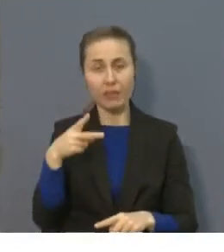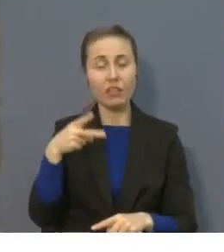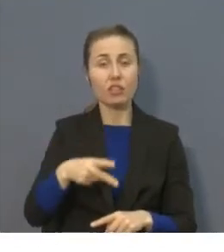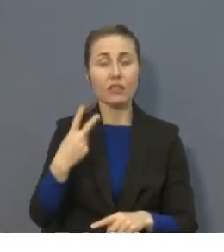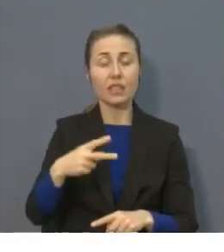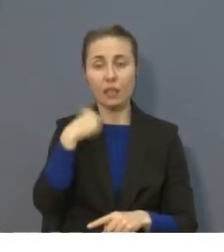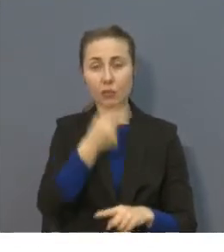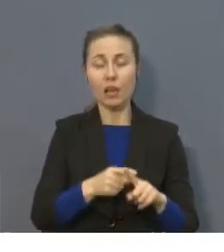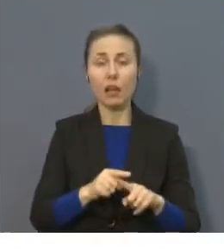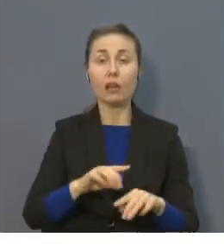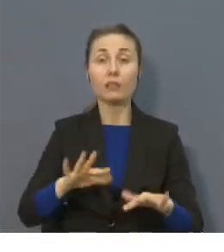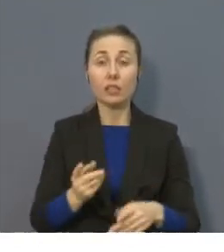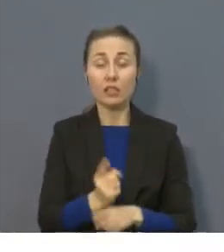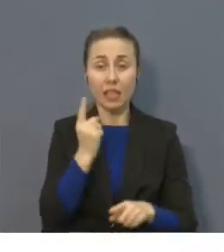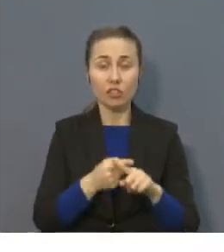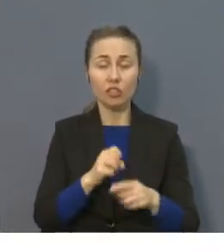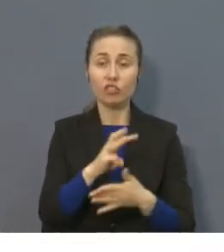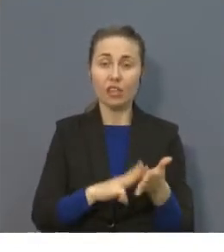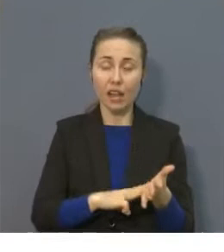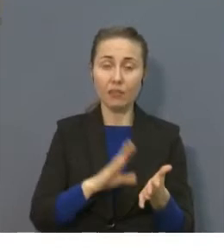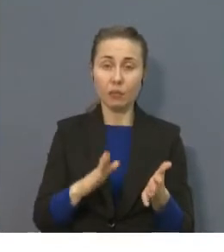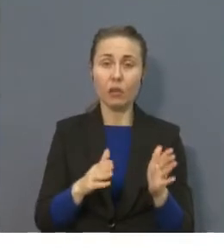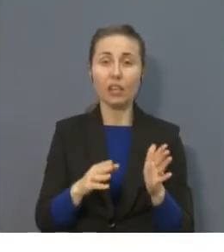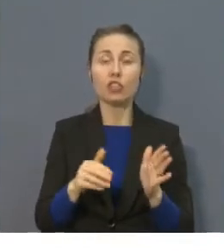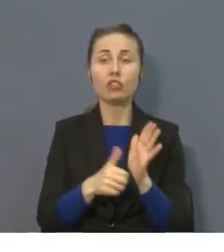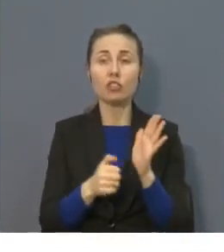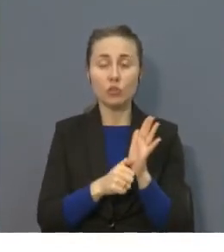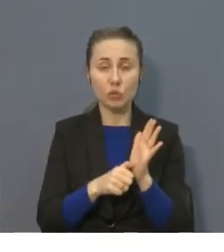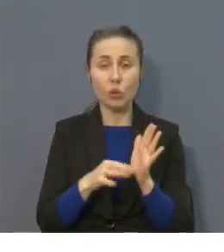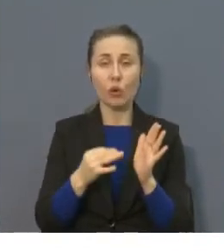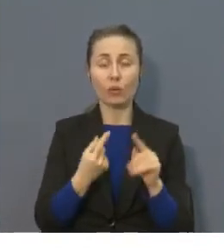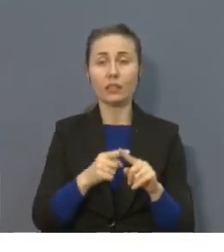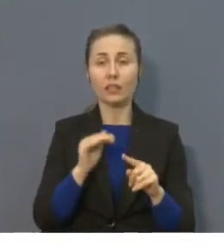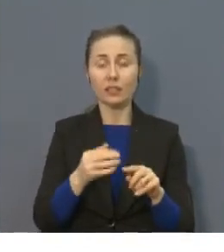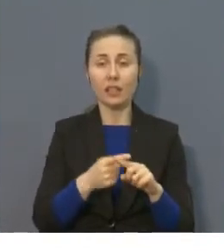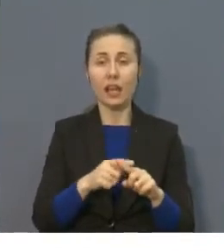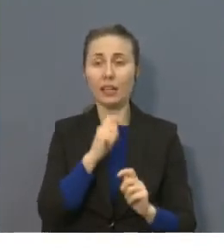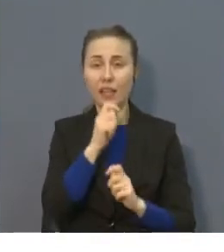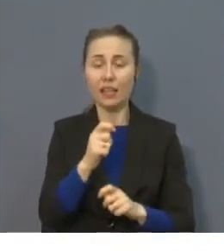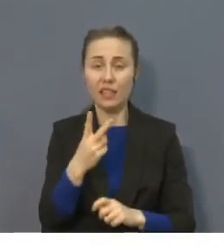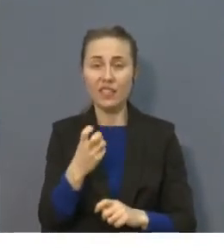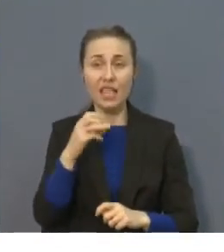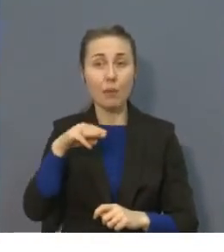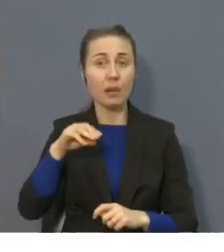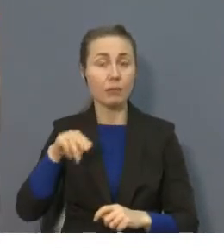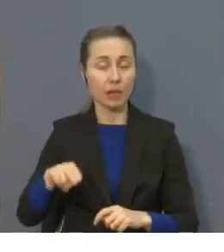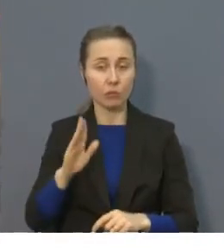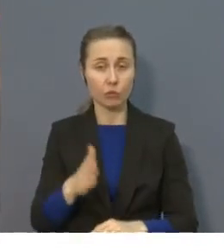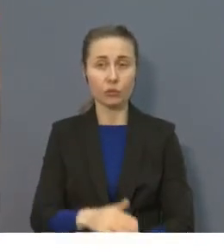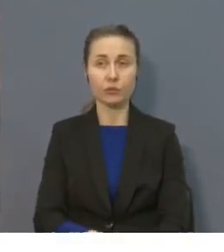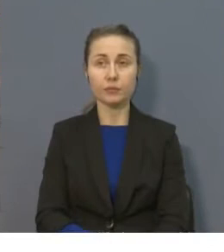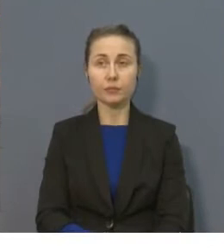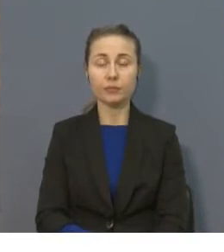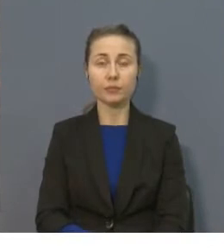бұзған жағдайда мемлекеттік қызметкерге 600, ал сыйға тартушыға 200 айлық есептік көрсеткіш мөлшерінде айыппұл салынады.